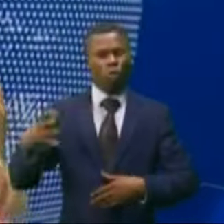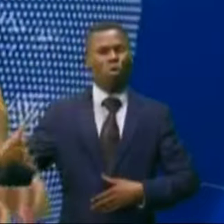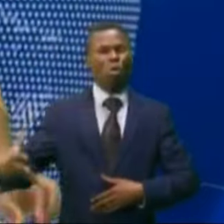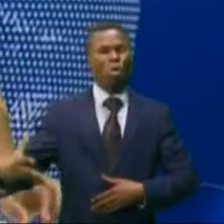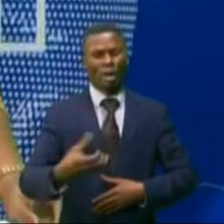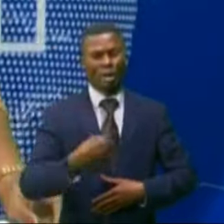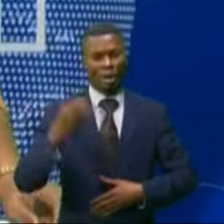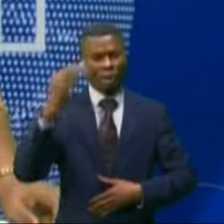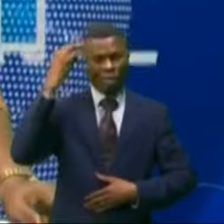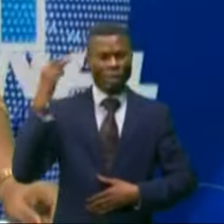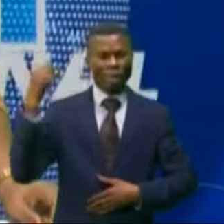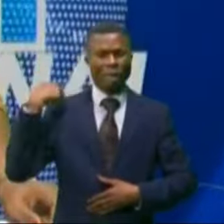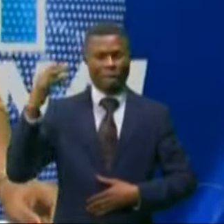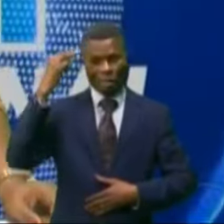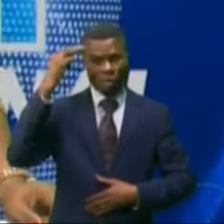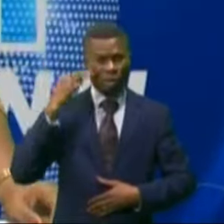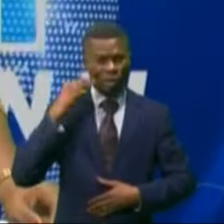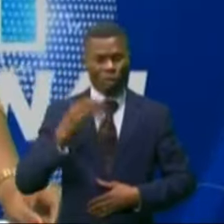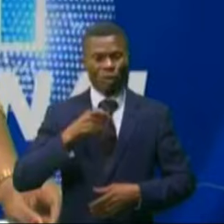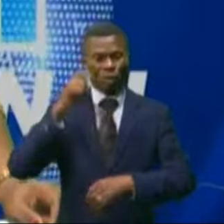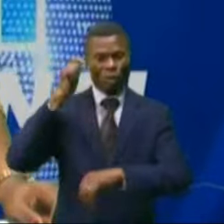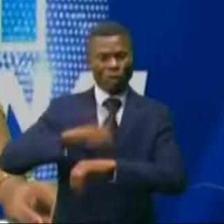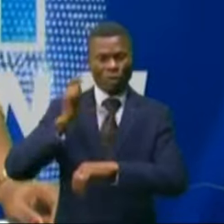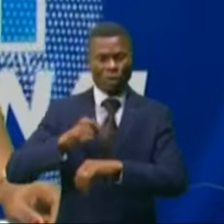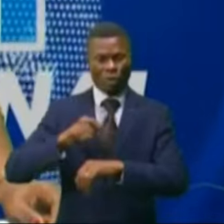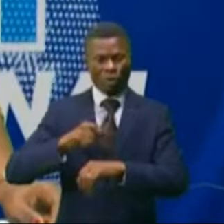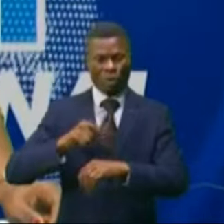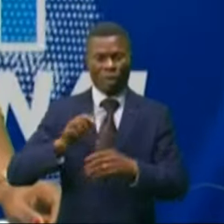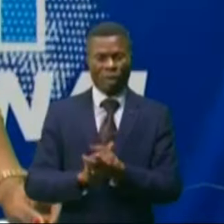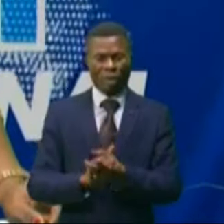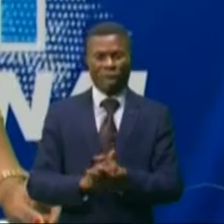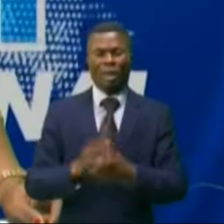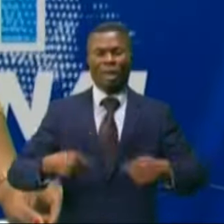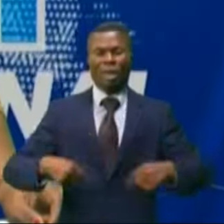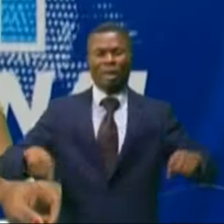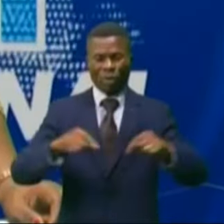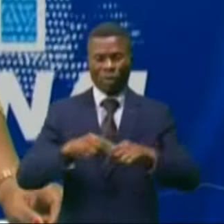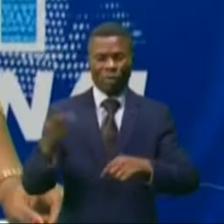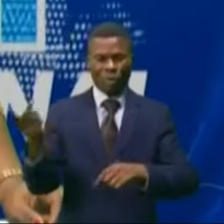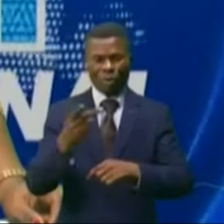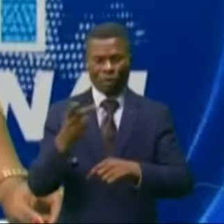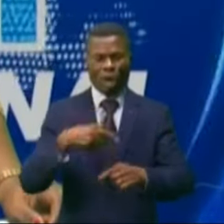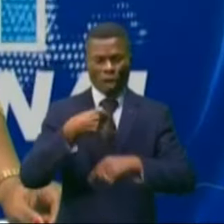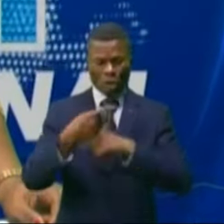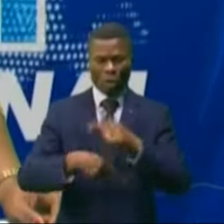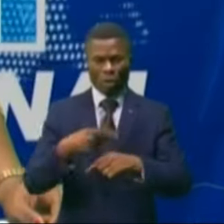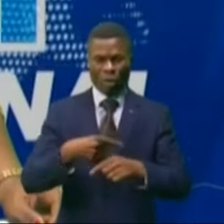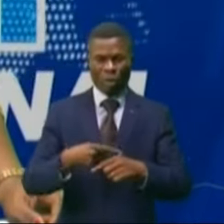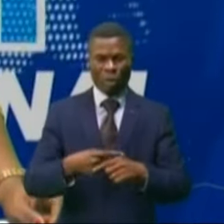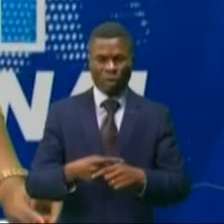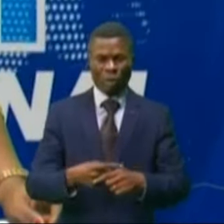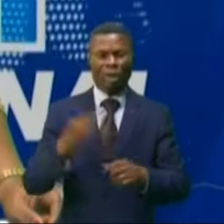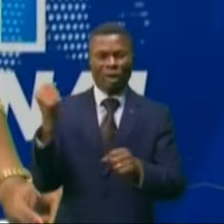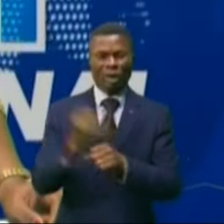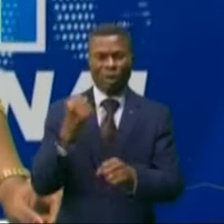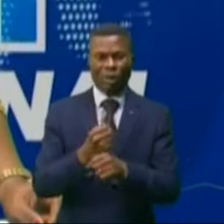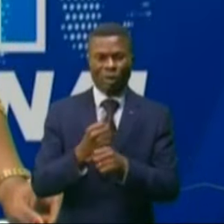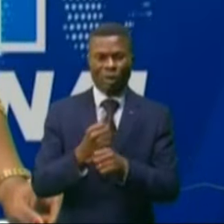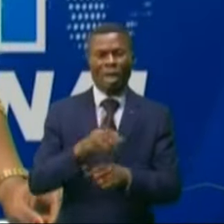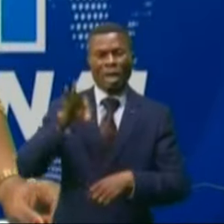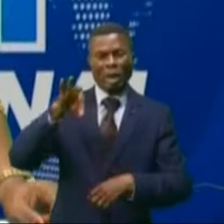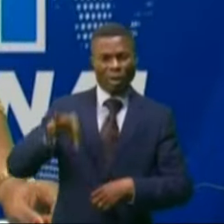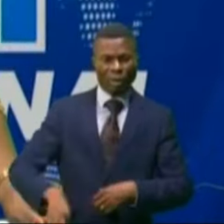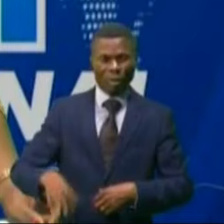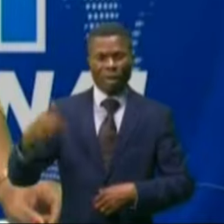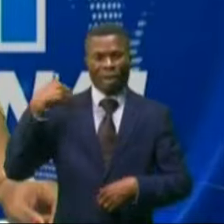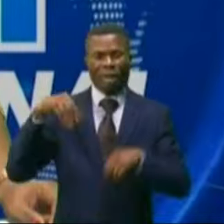Le ministre d'État, ministre de la Justice et celui de l'Urbanisme viennent de lancer une vaste opération au profit de